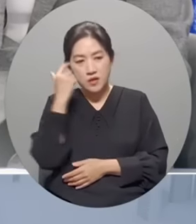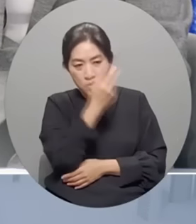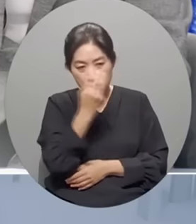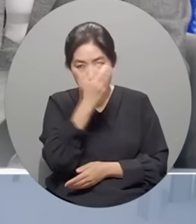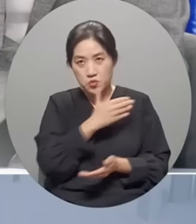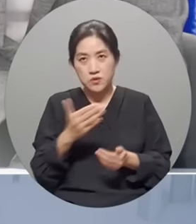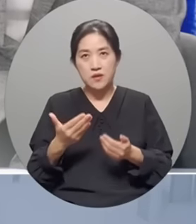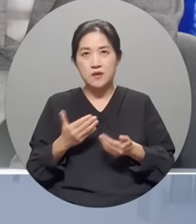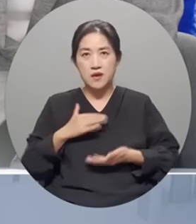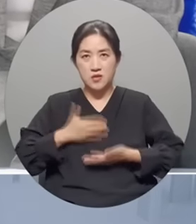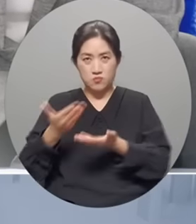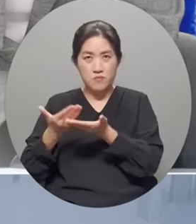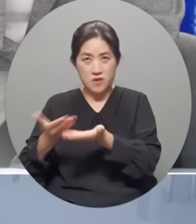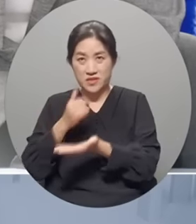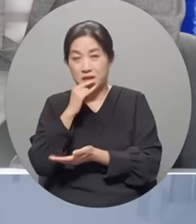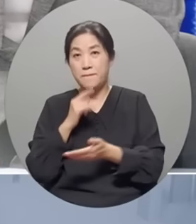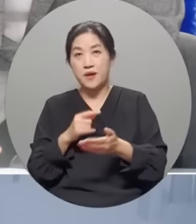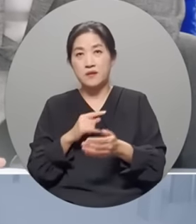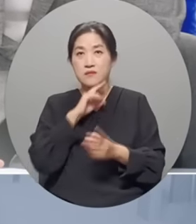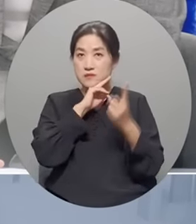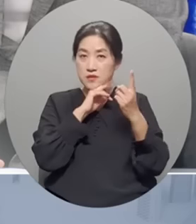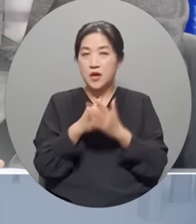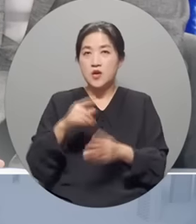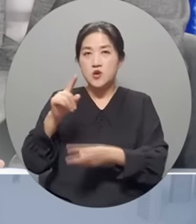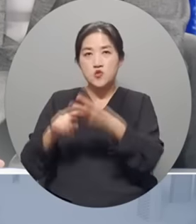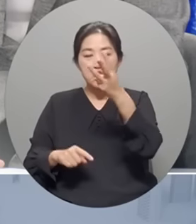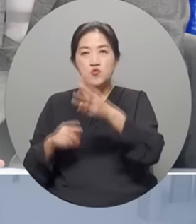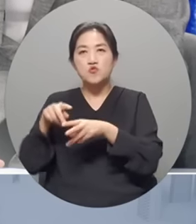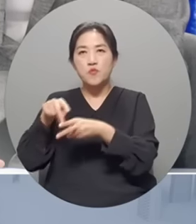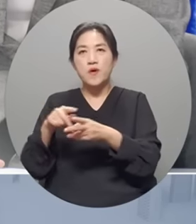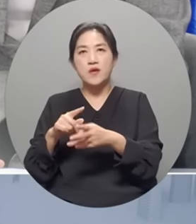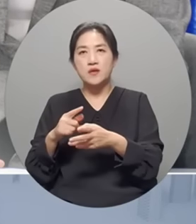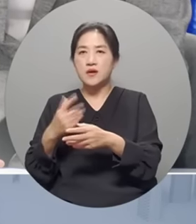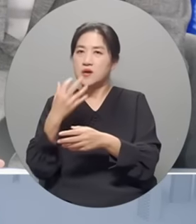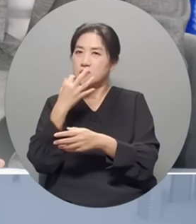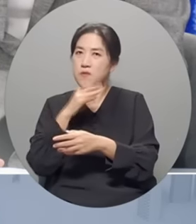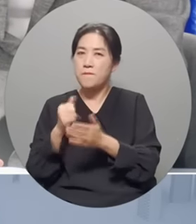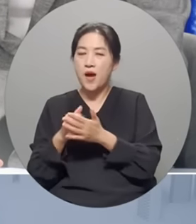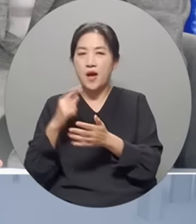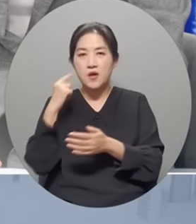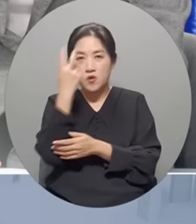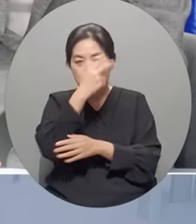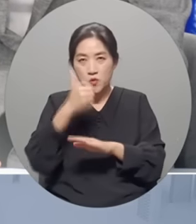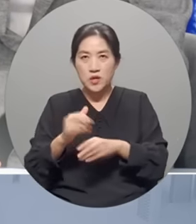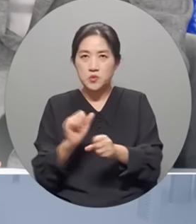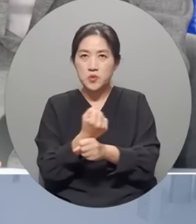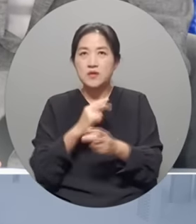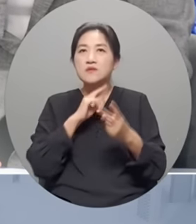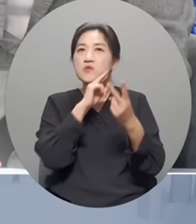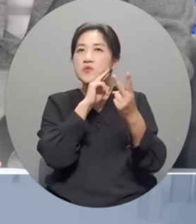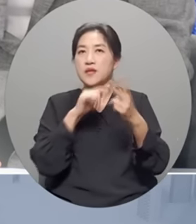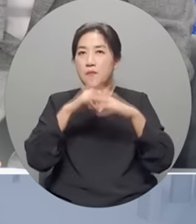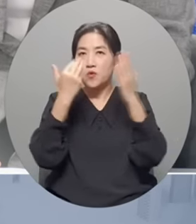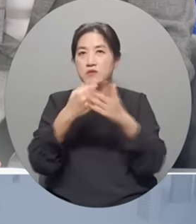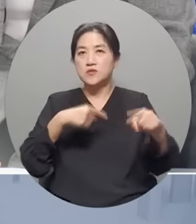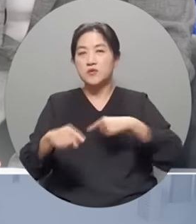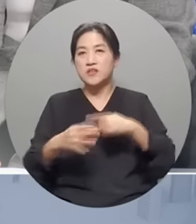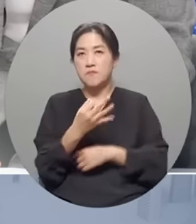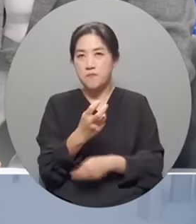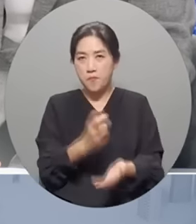의혹이 있고요. 또 이제 윤 후보에게 유리하게 여론조사를 조작했다는 의혹도 있습니다. 모두